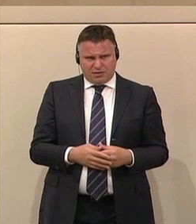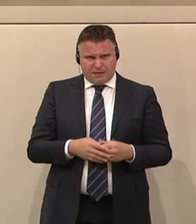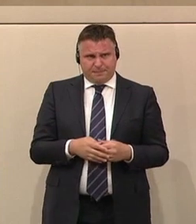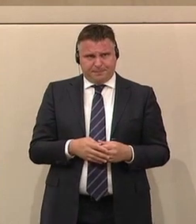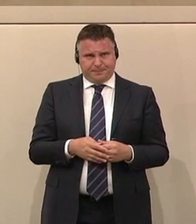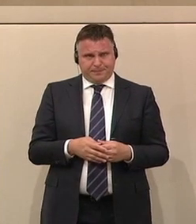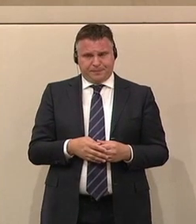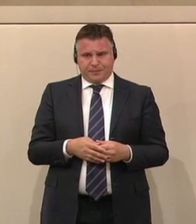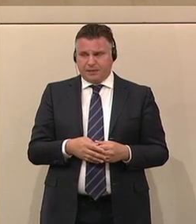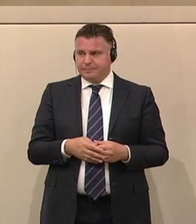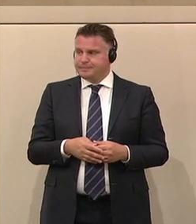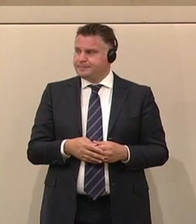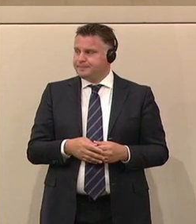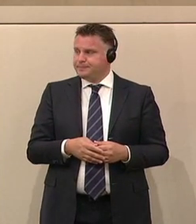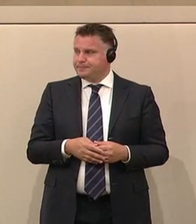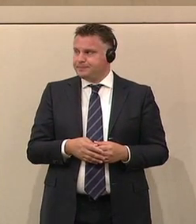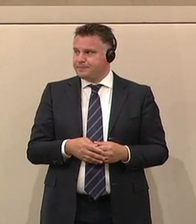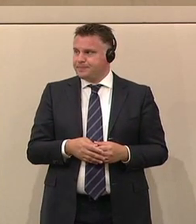Herren.